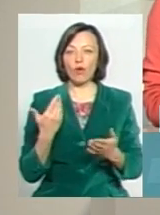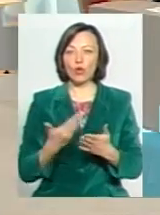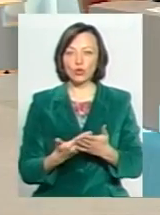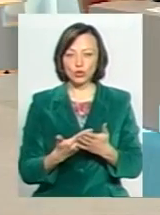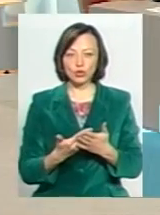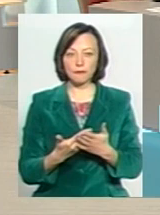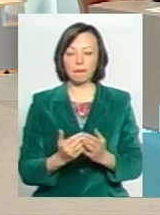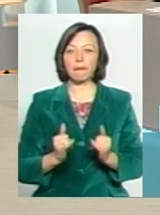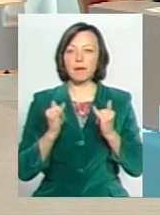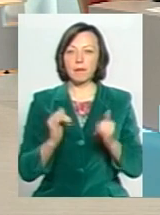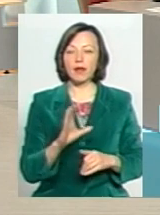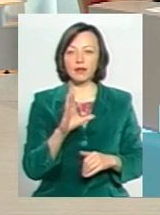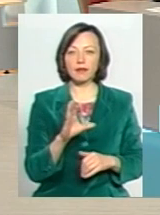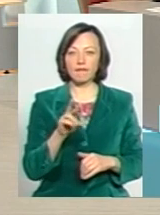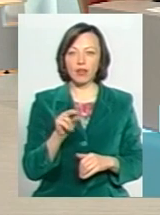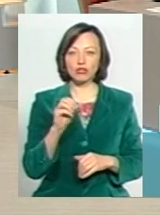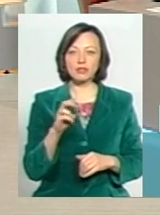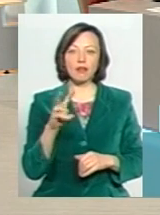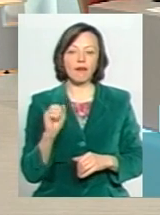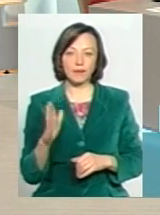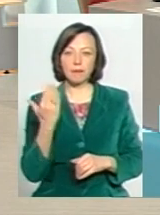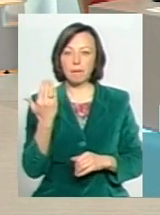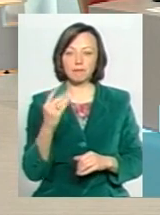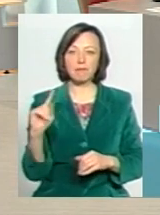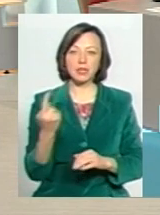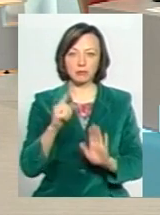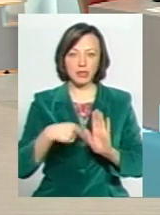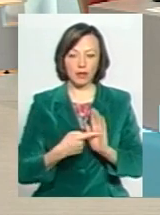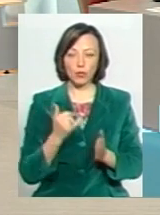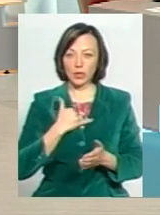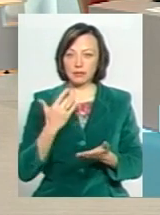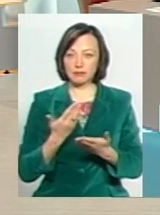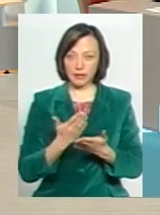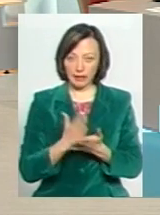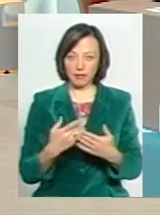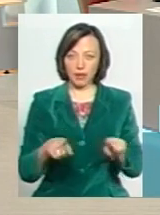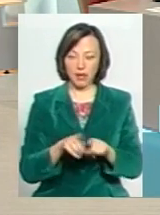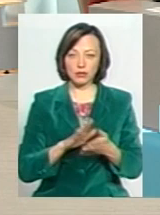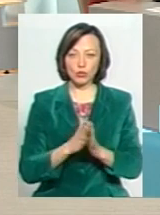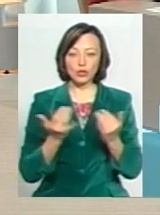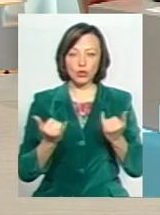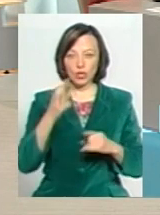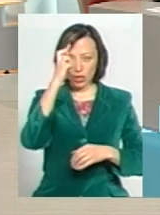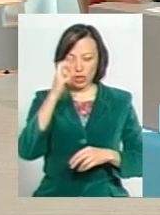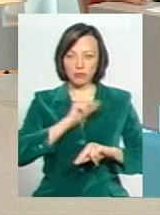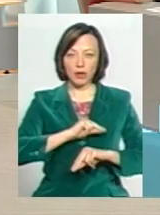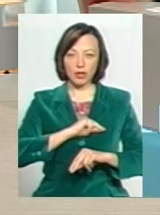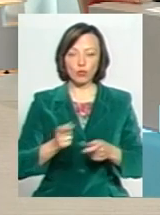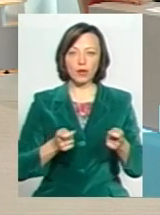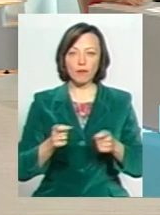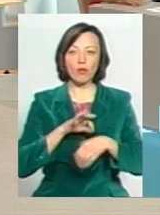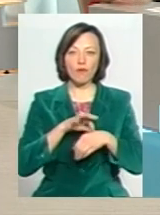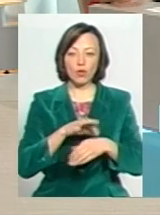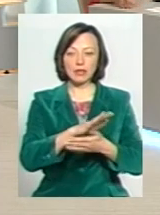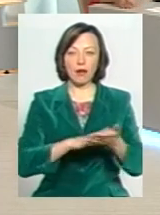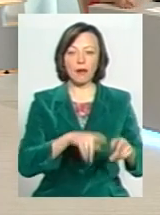пане В'ячеслав, до вас перше питання буде. Скажіть, маємо таку ситуацію. На сьогодні Держпраці управління